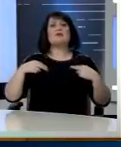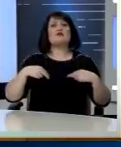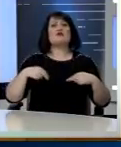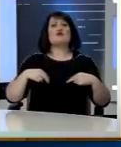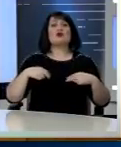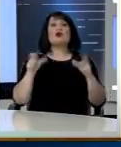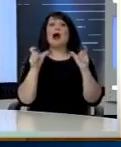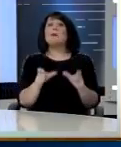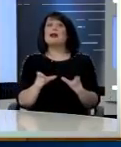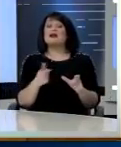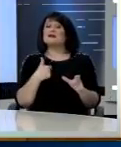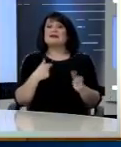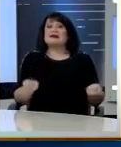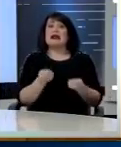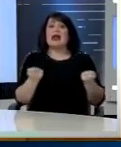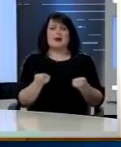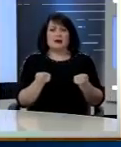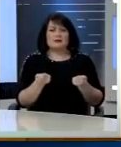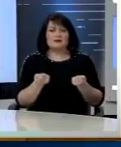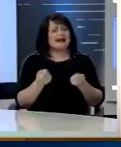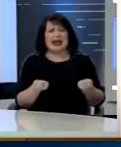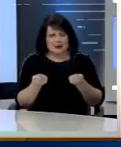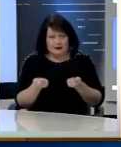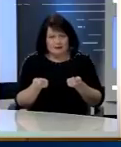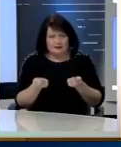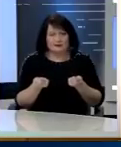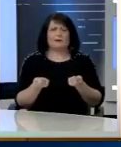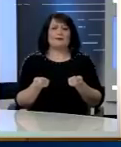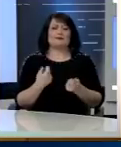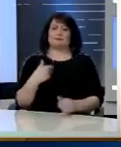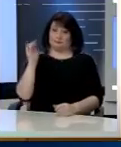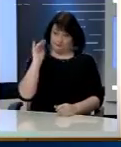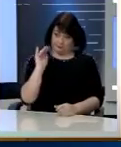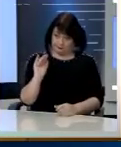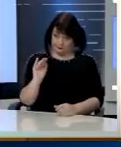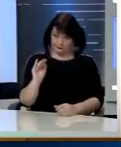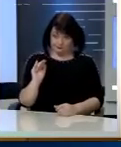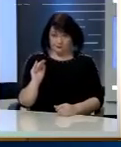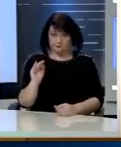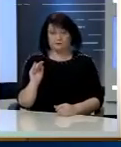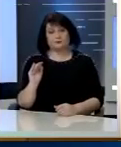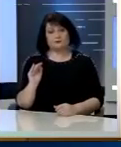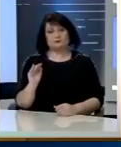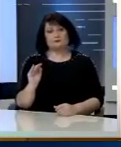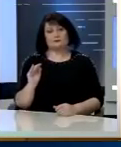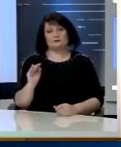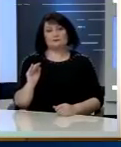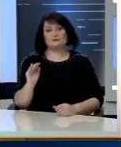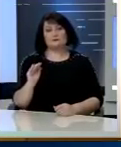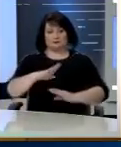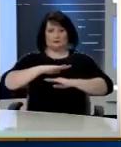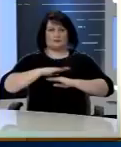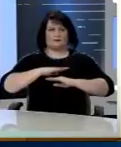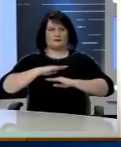το Υπουργείο Εθνικής Άμυνας? Το Υπουργείο Εθνικής Άμυνας ζητάει από τον